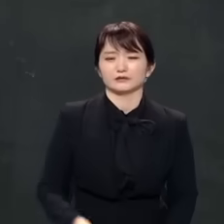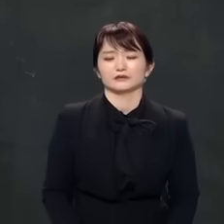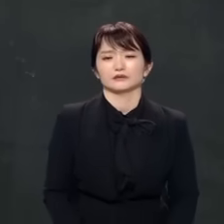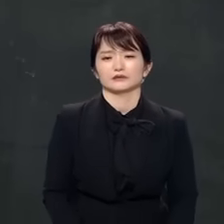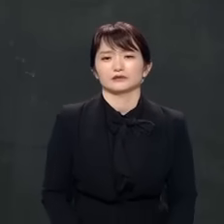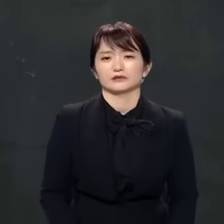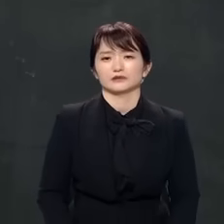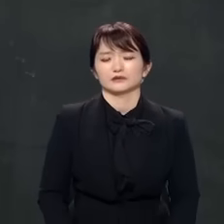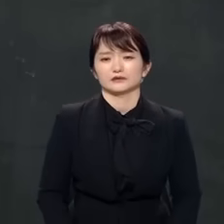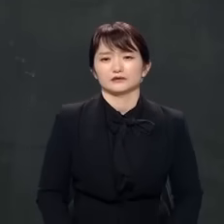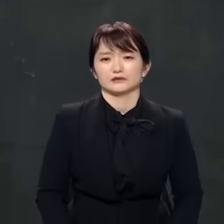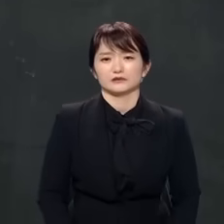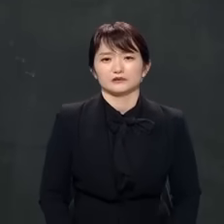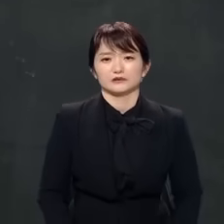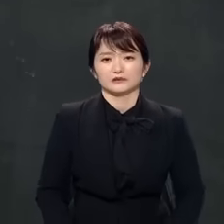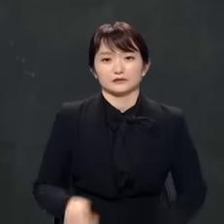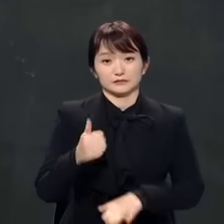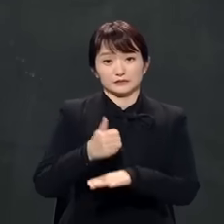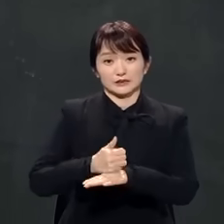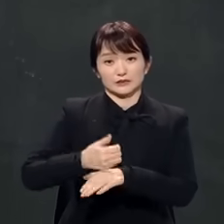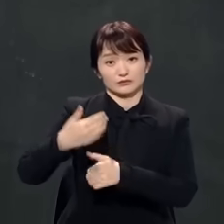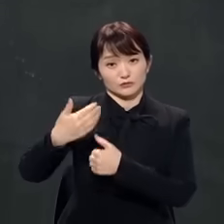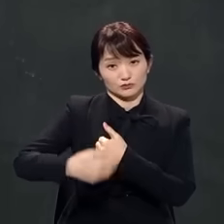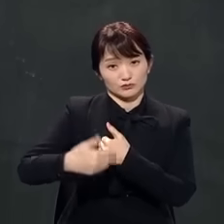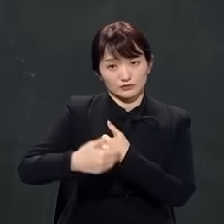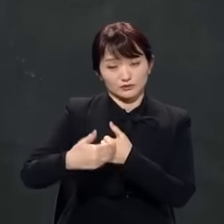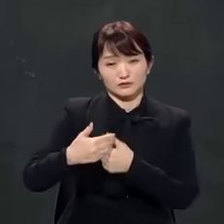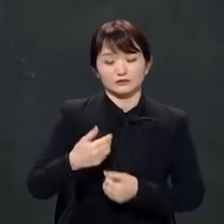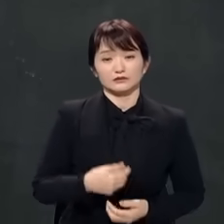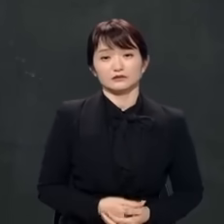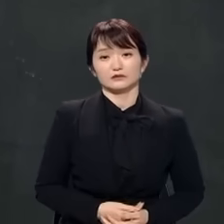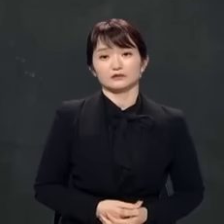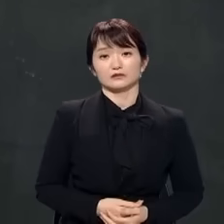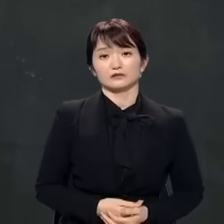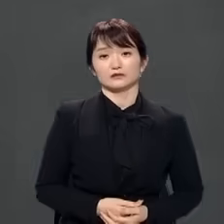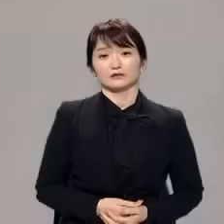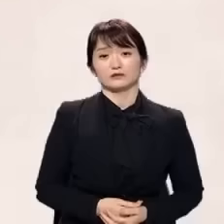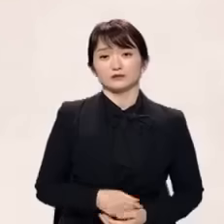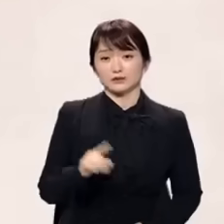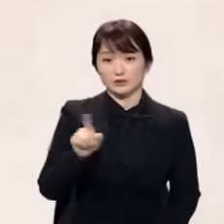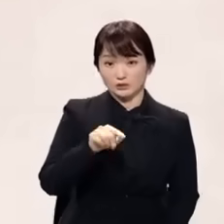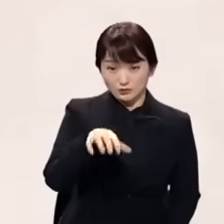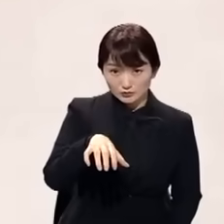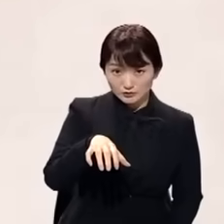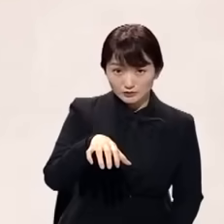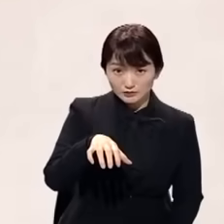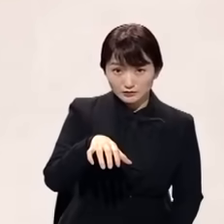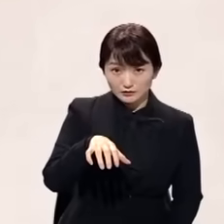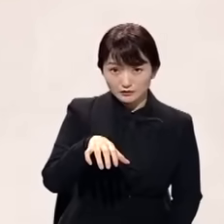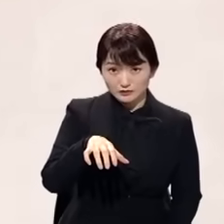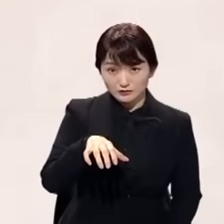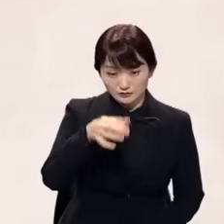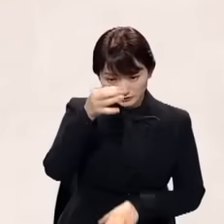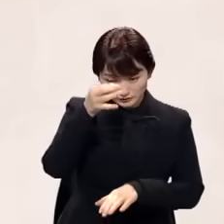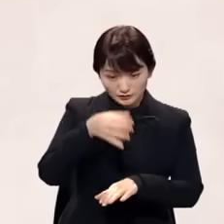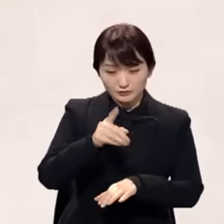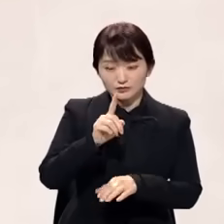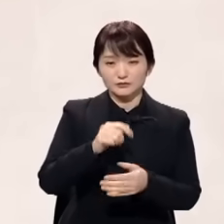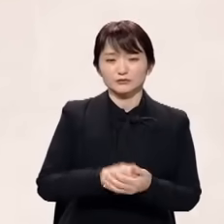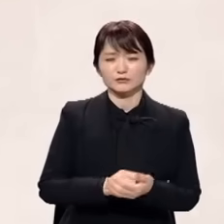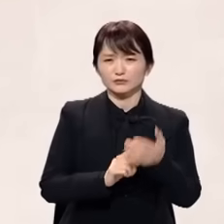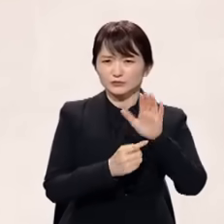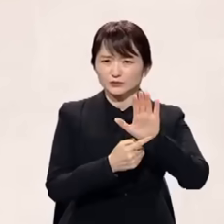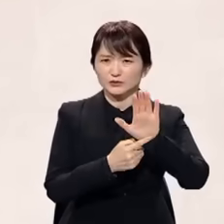제보자분께서 마지막으로 저희한테 신신당부하신 내용이 있습니다. 어디서도 저 죄송합니다. 이